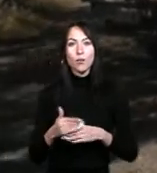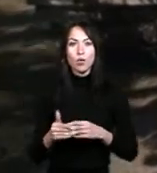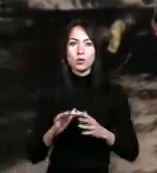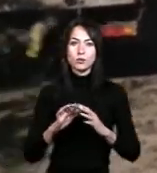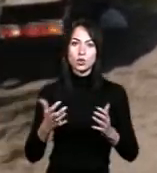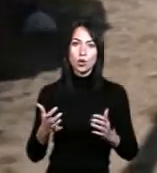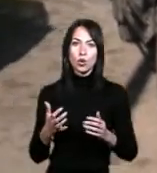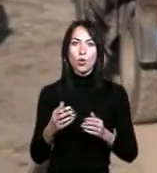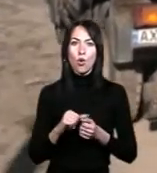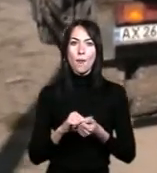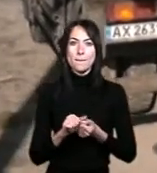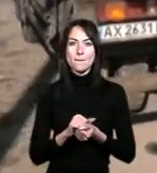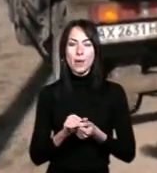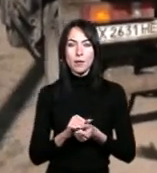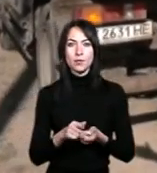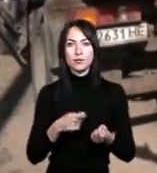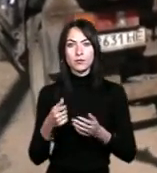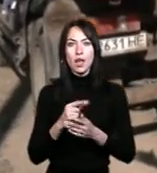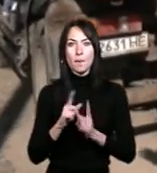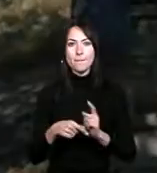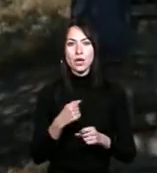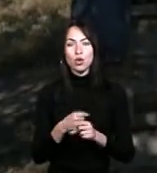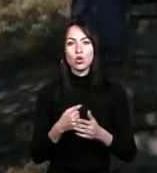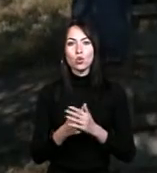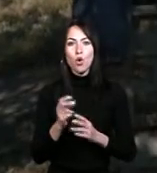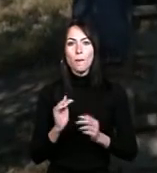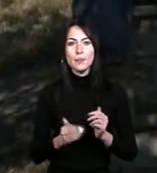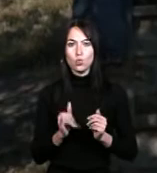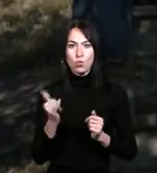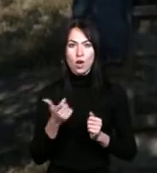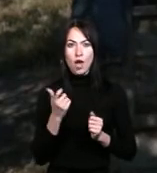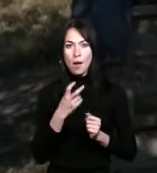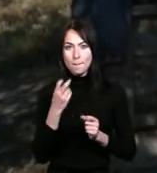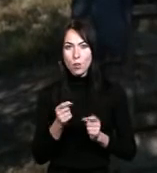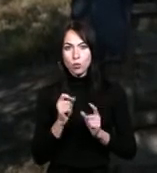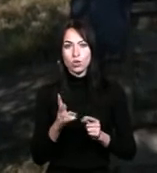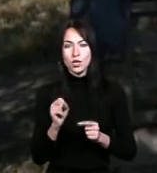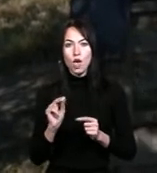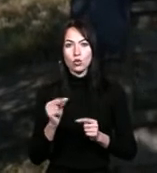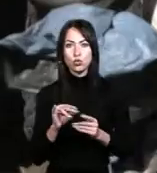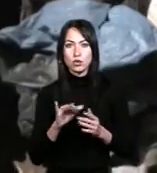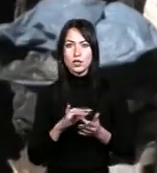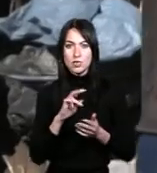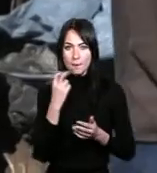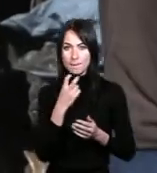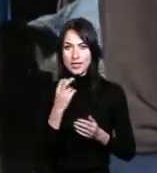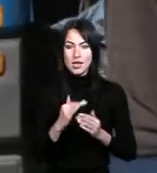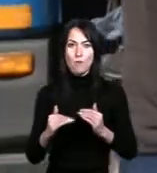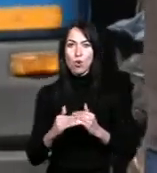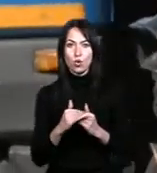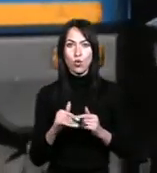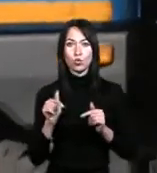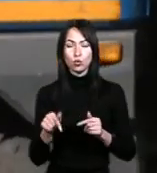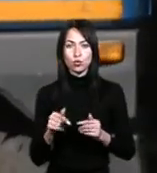ПЕТ та папір вивозять на переробку до підприємств у Харкові. Побутові відходи на Чугуївський сміттєполігон. Тут висять